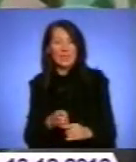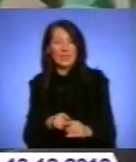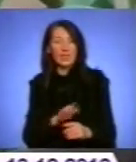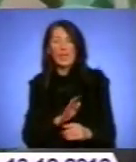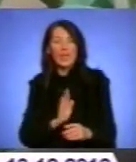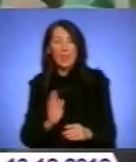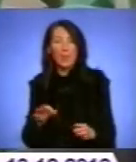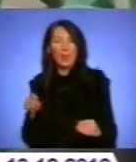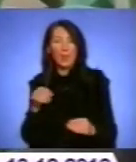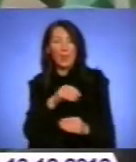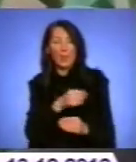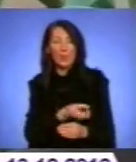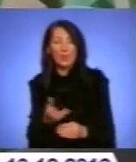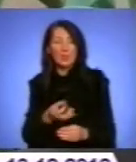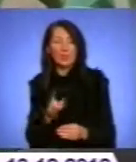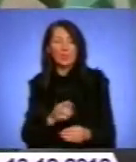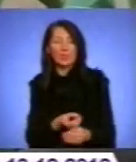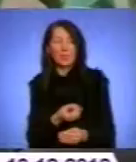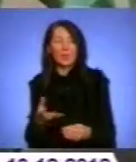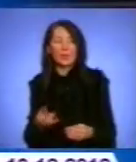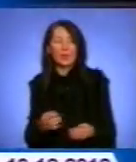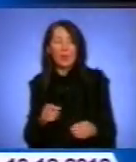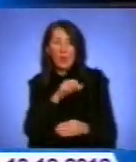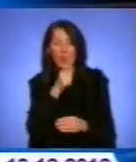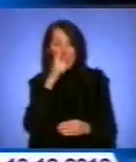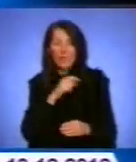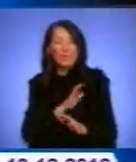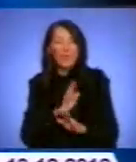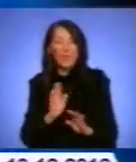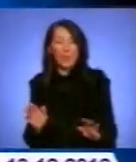не посипані або посипані погано, мали би зникнути.